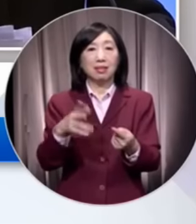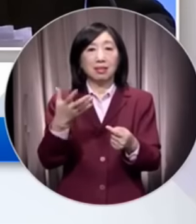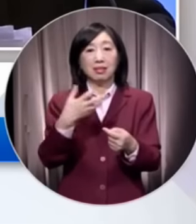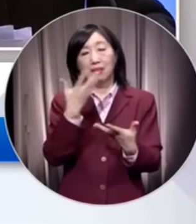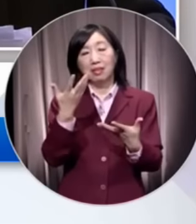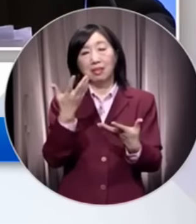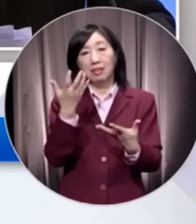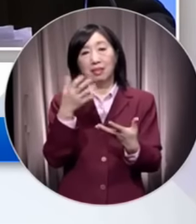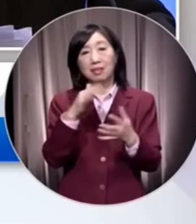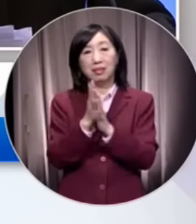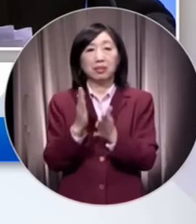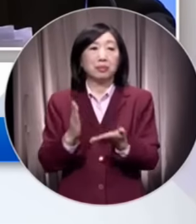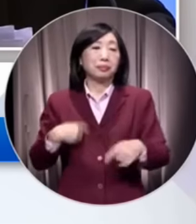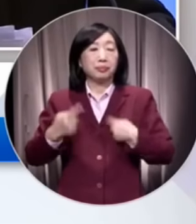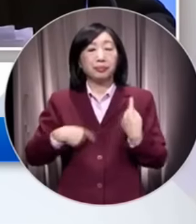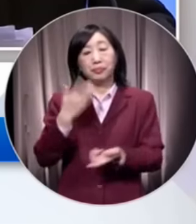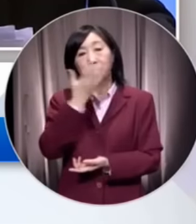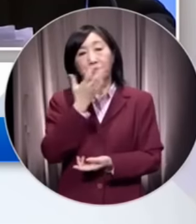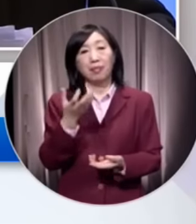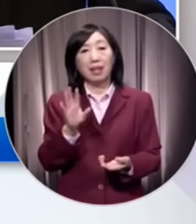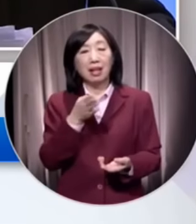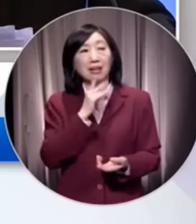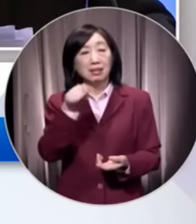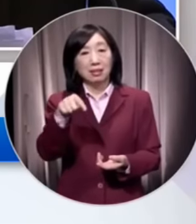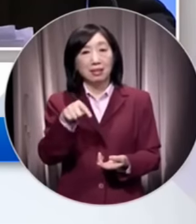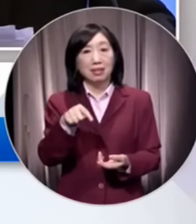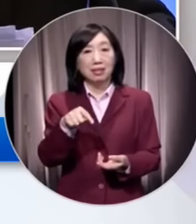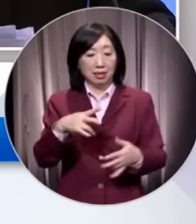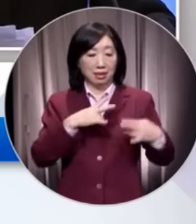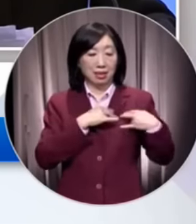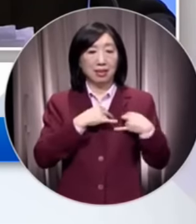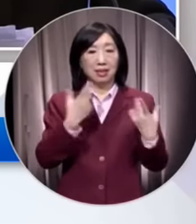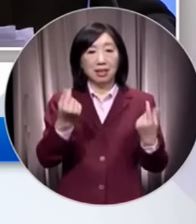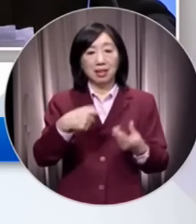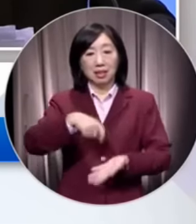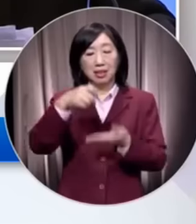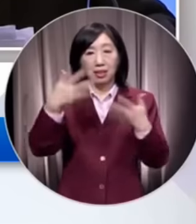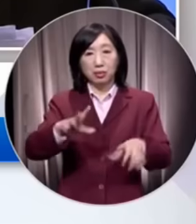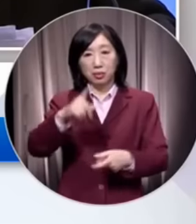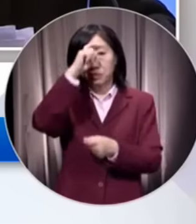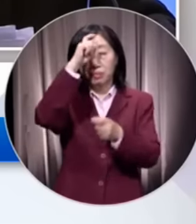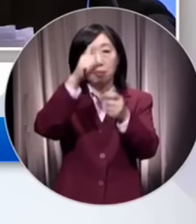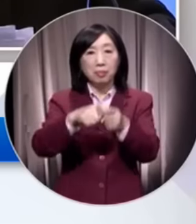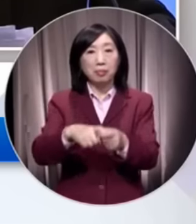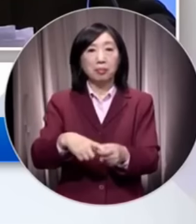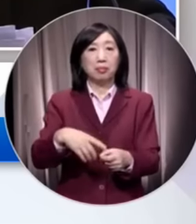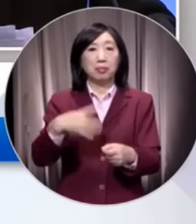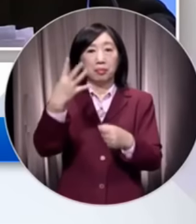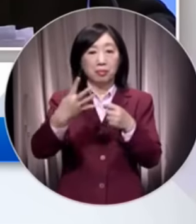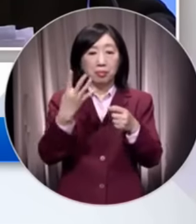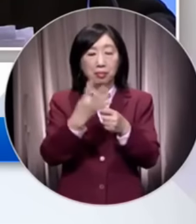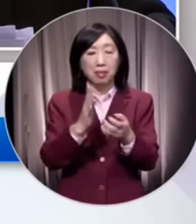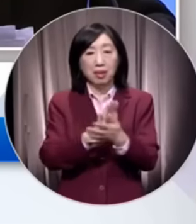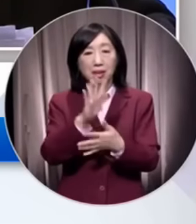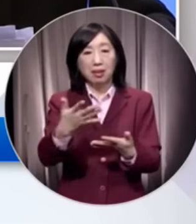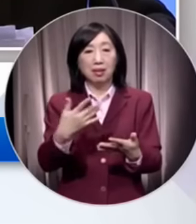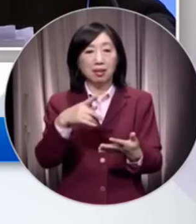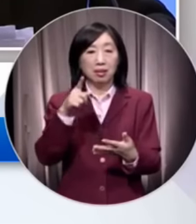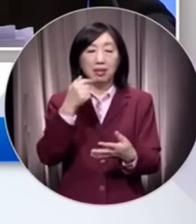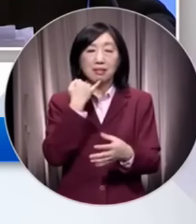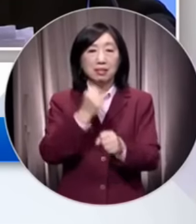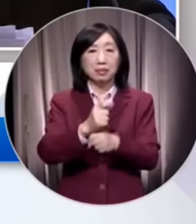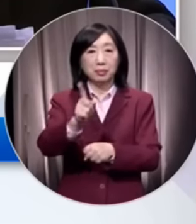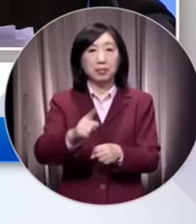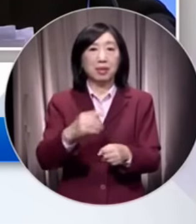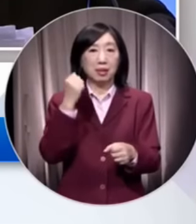人。但是蔡主席也提到很多的愿景，4年为期又能够做到哪件事，如果做不到